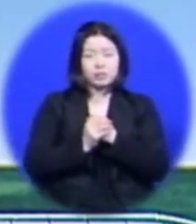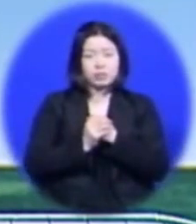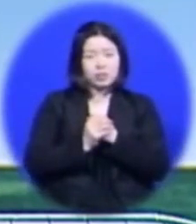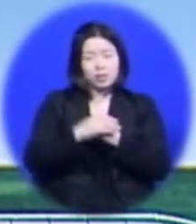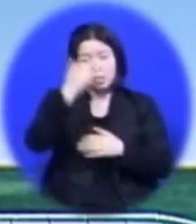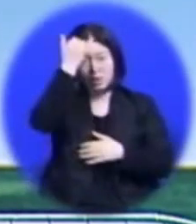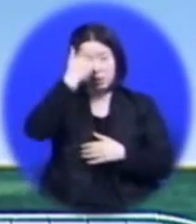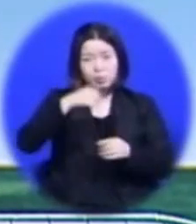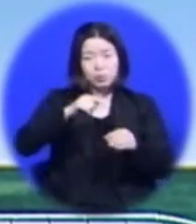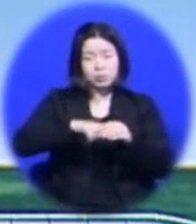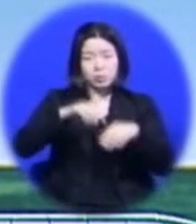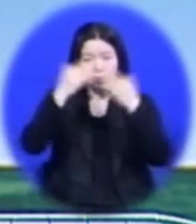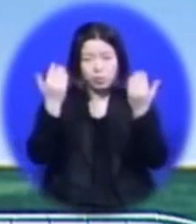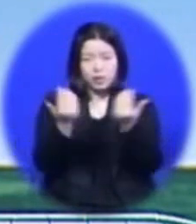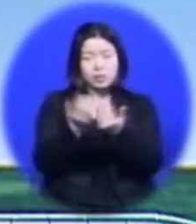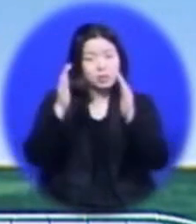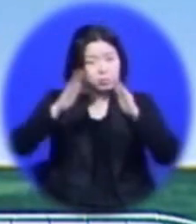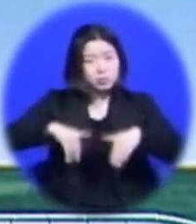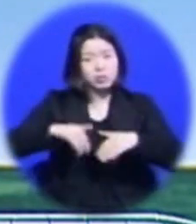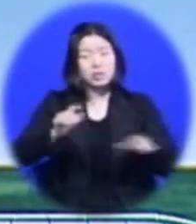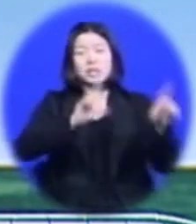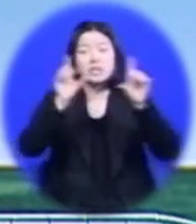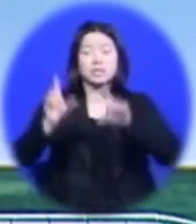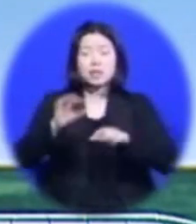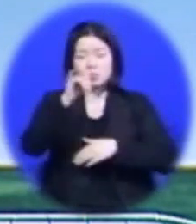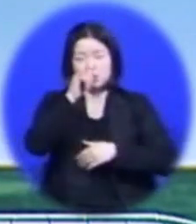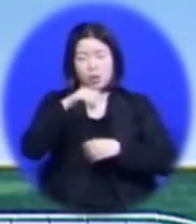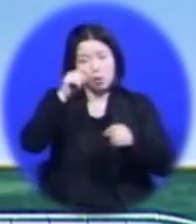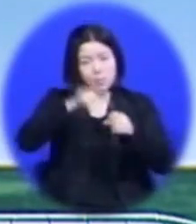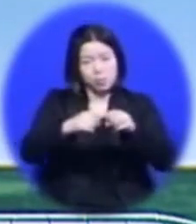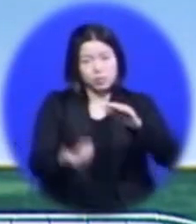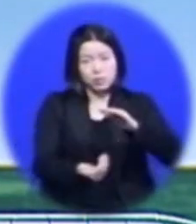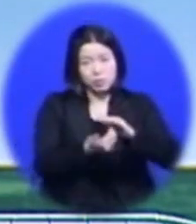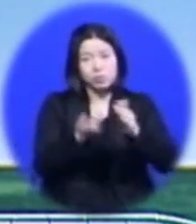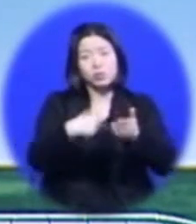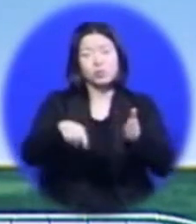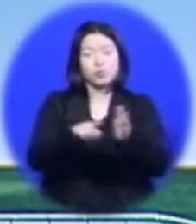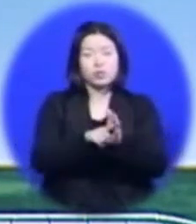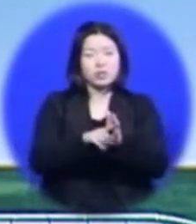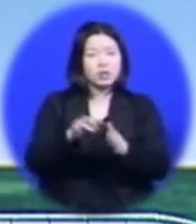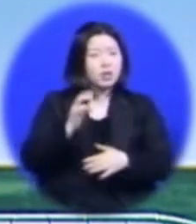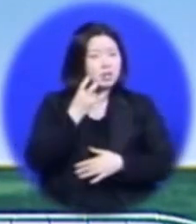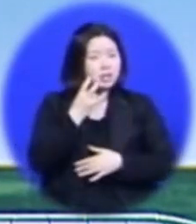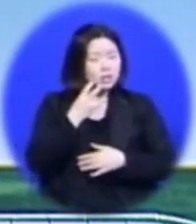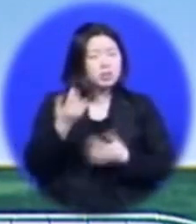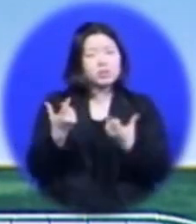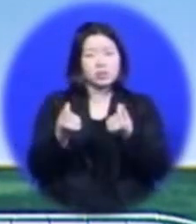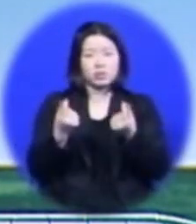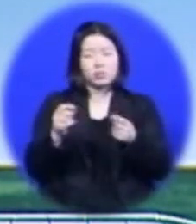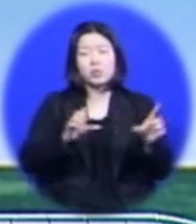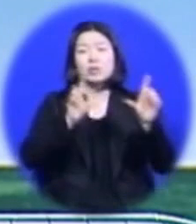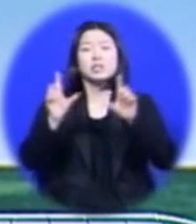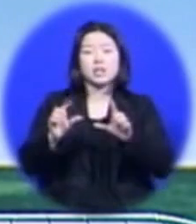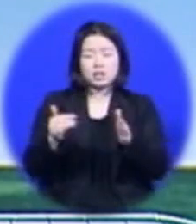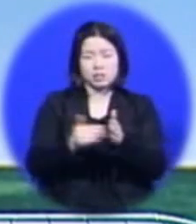도덕적으로 완전히 파탄한 삶을 살았습니다. 목적을 이루려면 장녀처럼도 살았습니다.